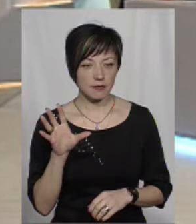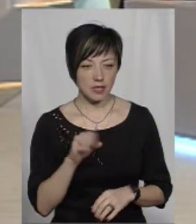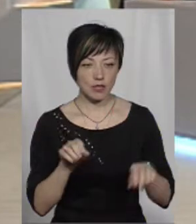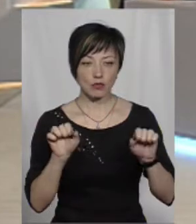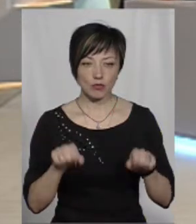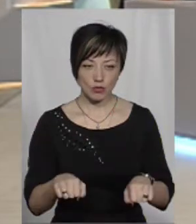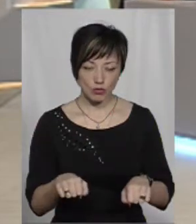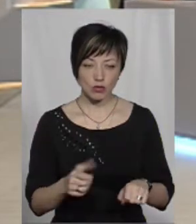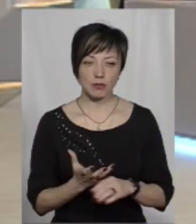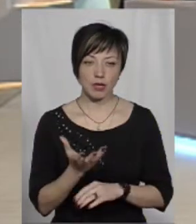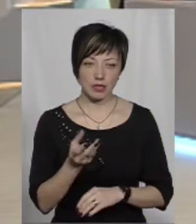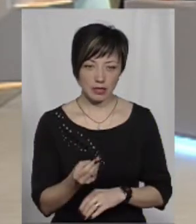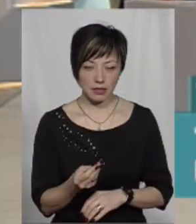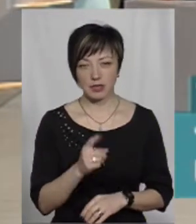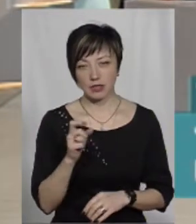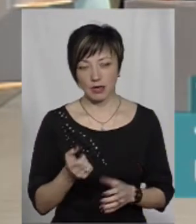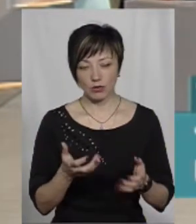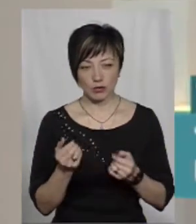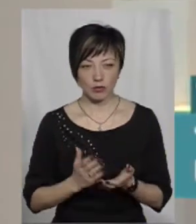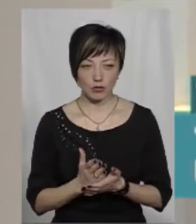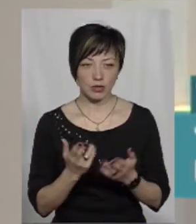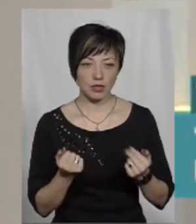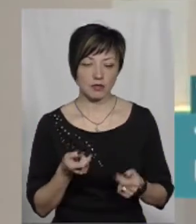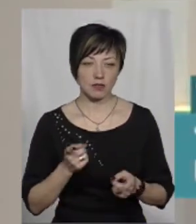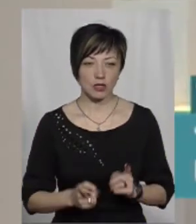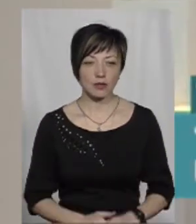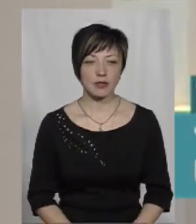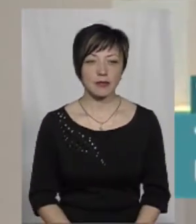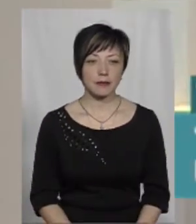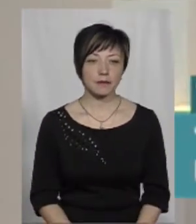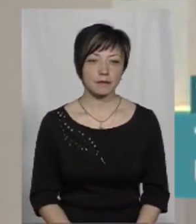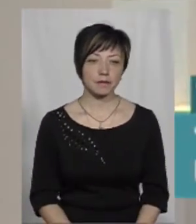всі зможуть сплатити за отримані послуги.